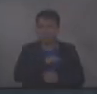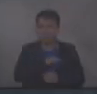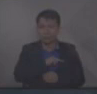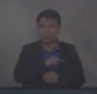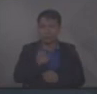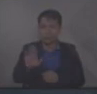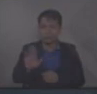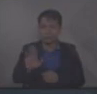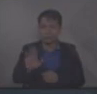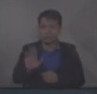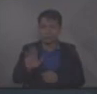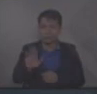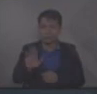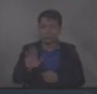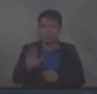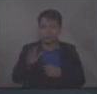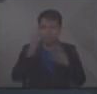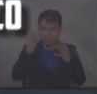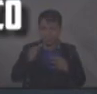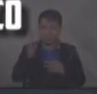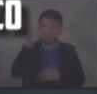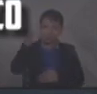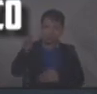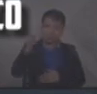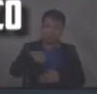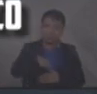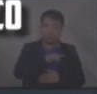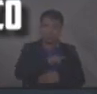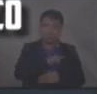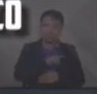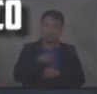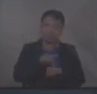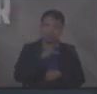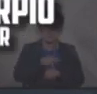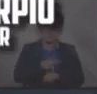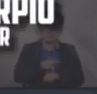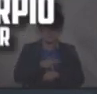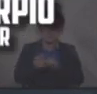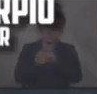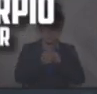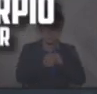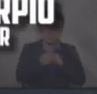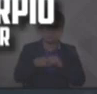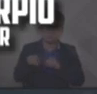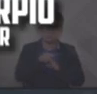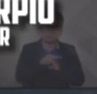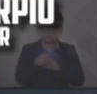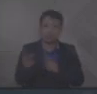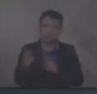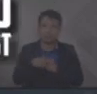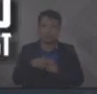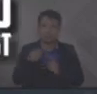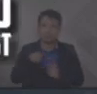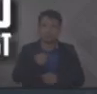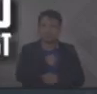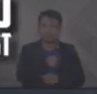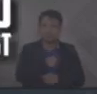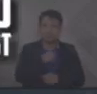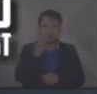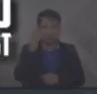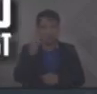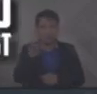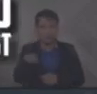sa kanilang kamay nakasalalay ang kapakanan ng bayan. Samahan niyo po akong kilalanin ang bawat aplikante sa Senado dahil